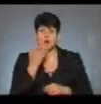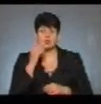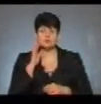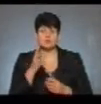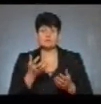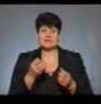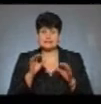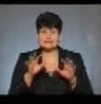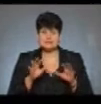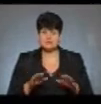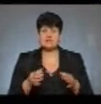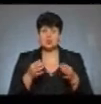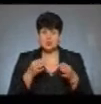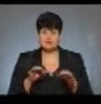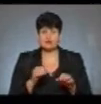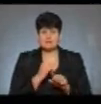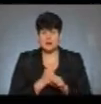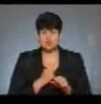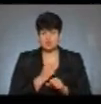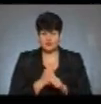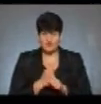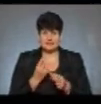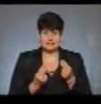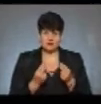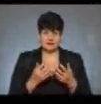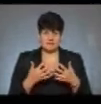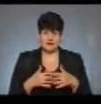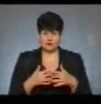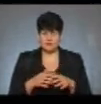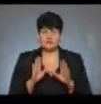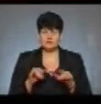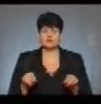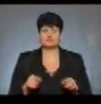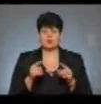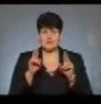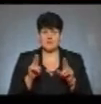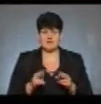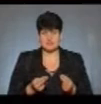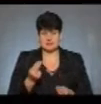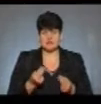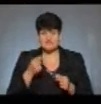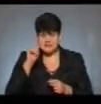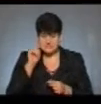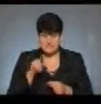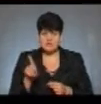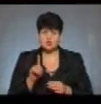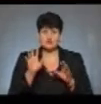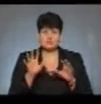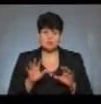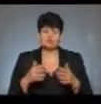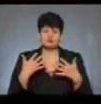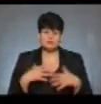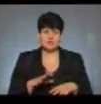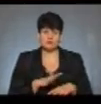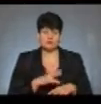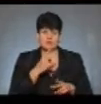закон, який дозволить працювати ігровим автоматам, буде створено правила ігри. Ви знаєте, що закон вже був на